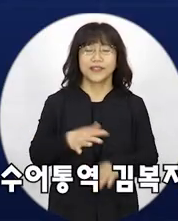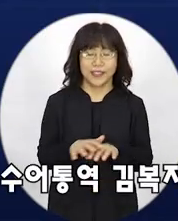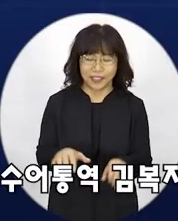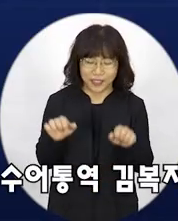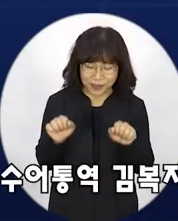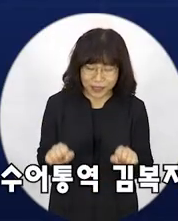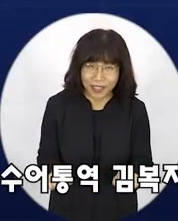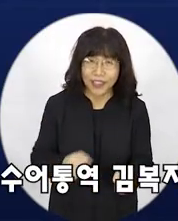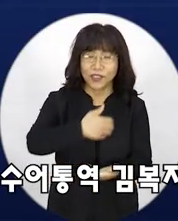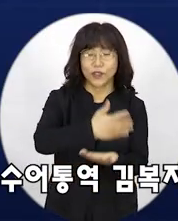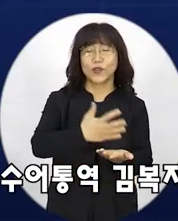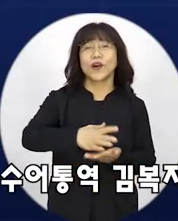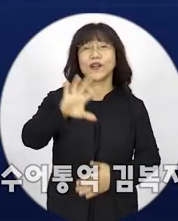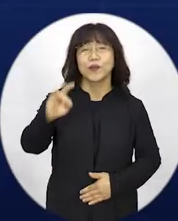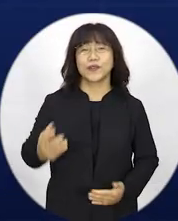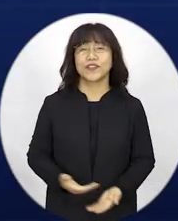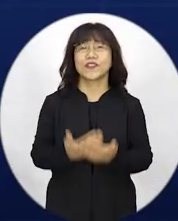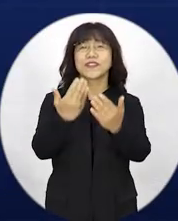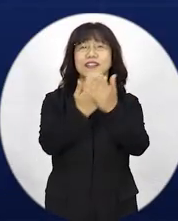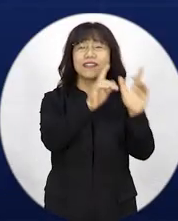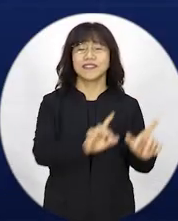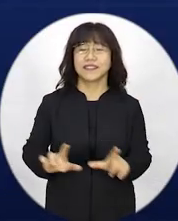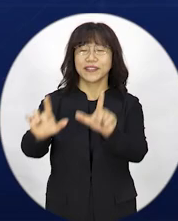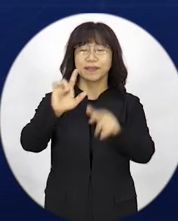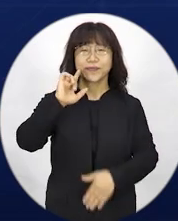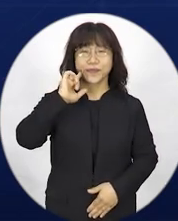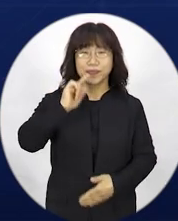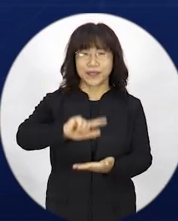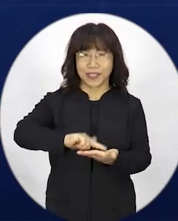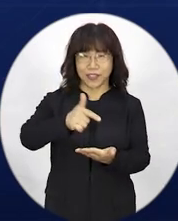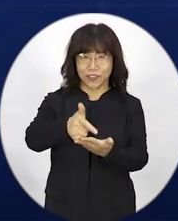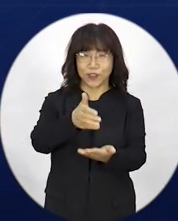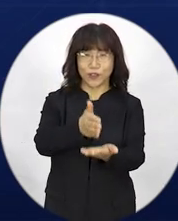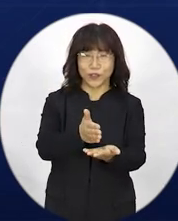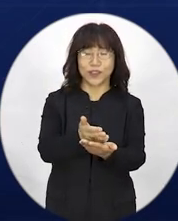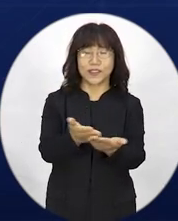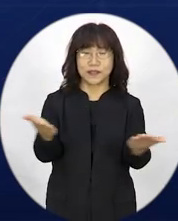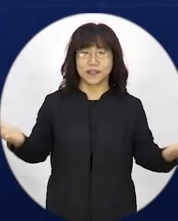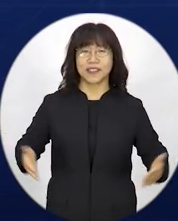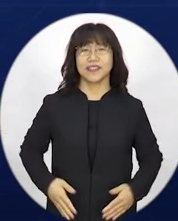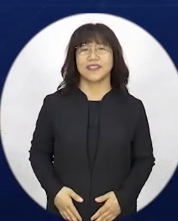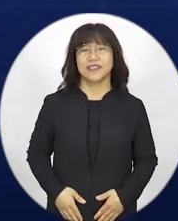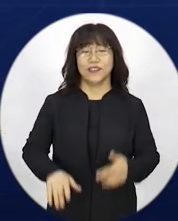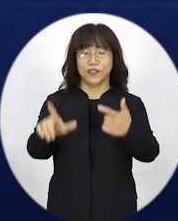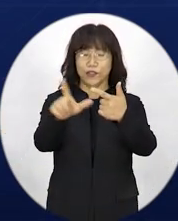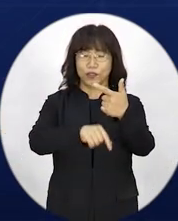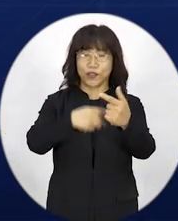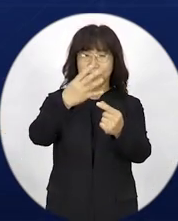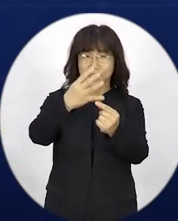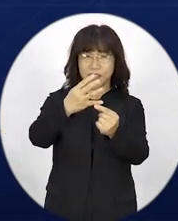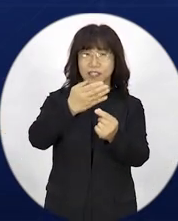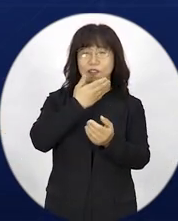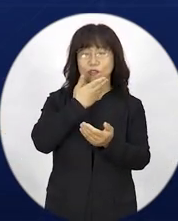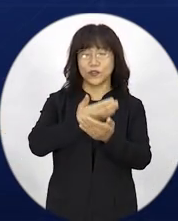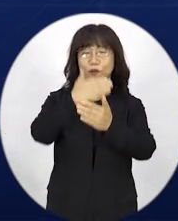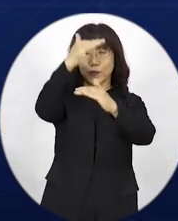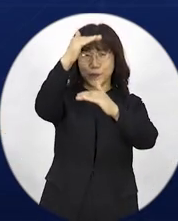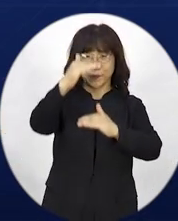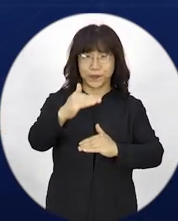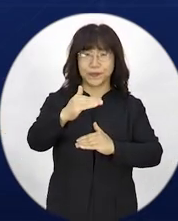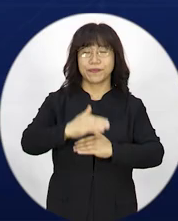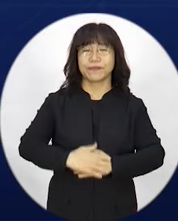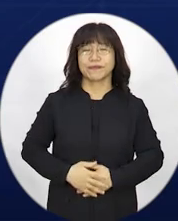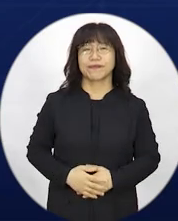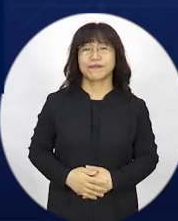국민 여러분 안녕하십니까? 조화로운 성장, 삶이 아름다운 강서, 아이강서TV 김민주입니다. 6월 넷째 주 주간 주요